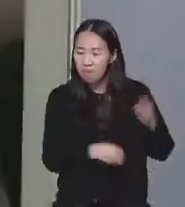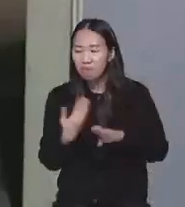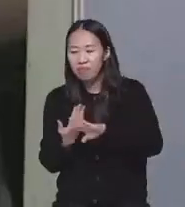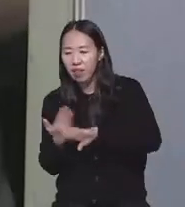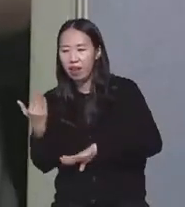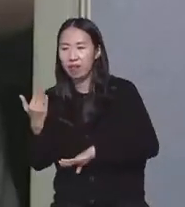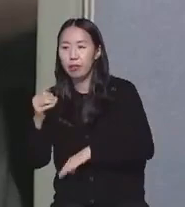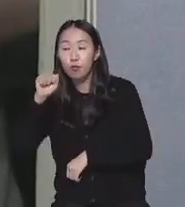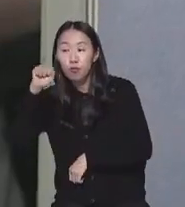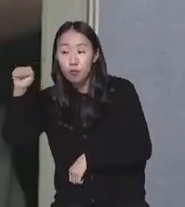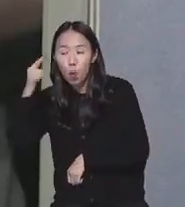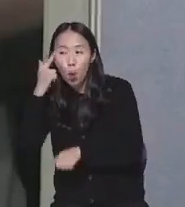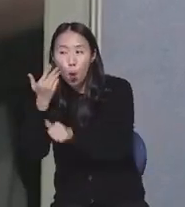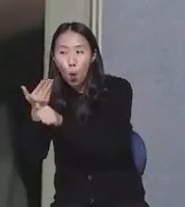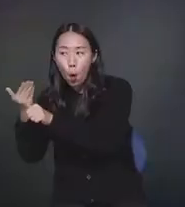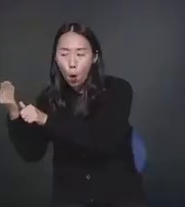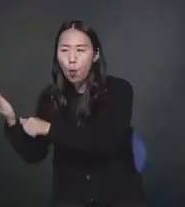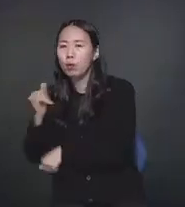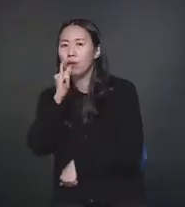이루어진 탓입니다.